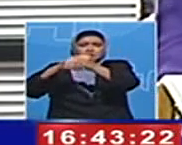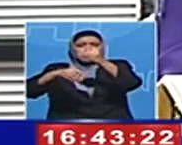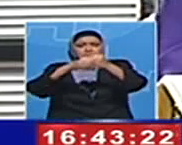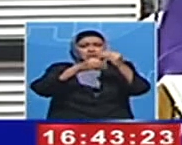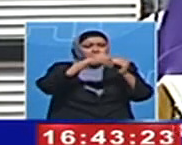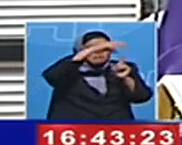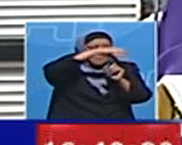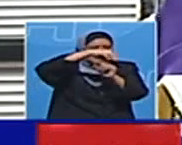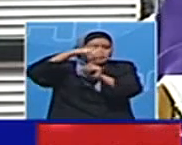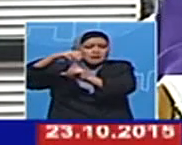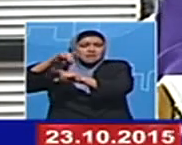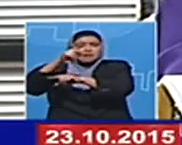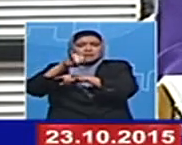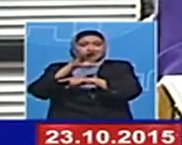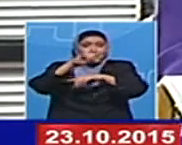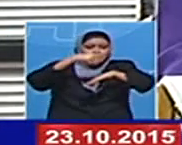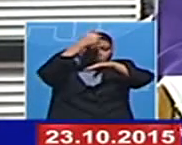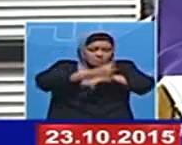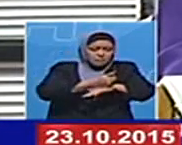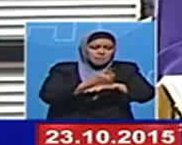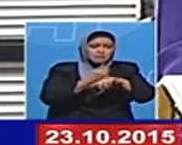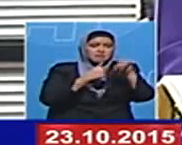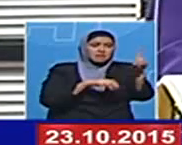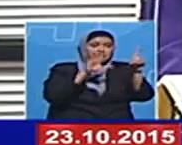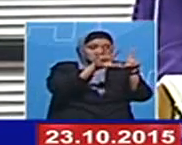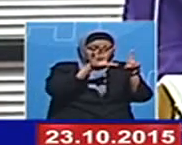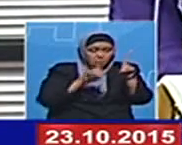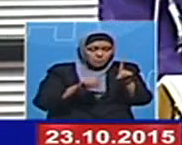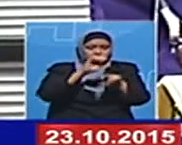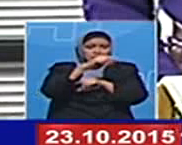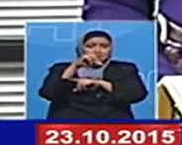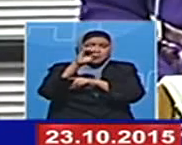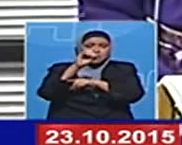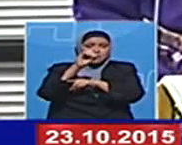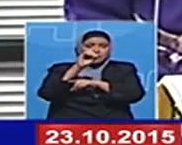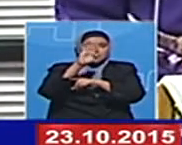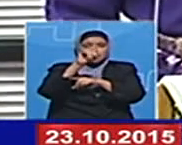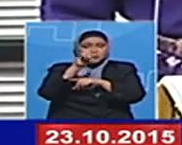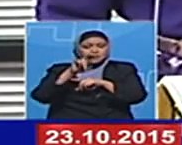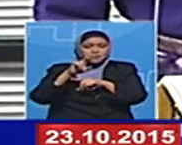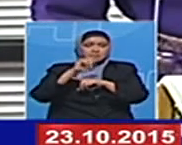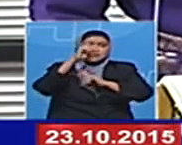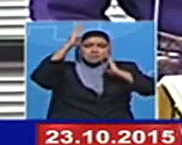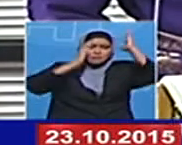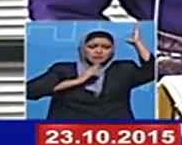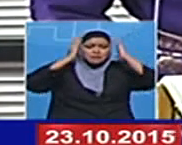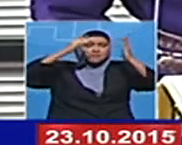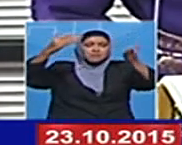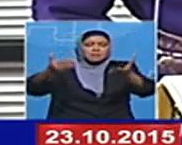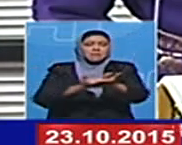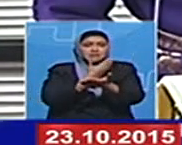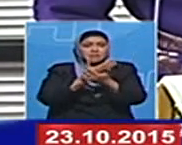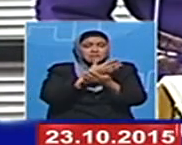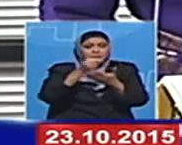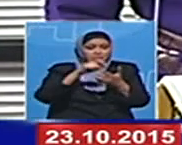Tani dan mewujudkan 150 agrobazar rakyat satu Malaysia atau abrim yang baru 40%